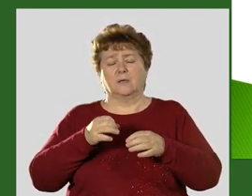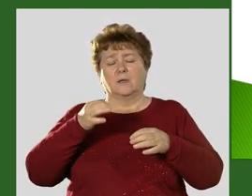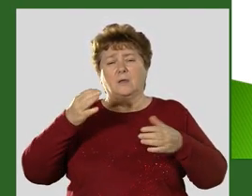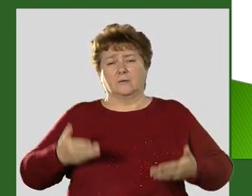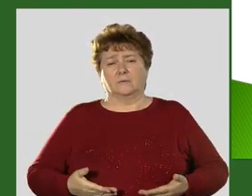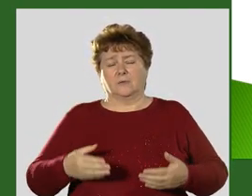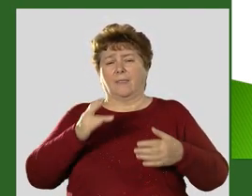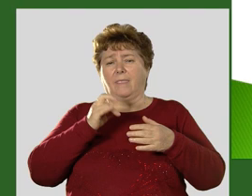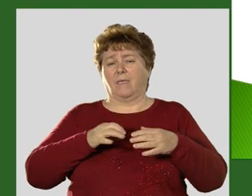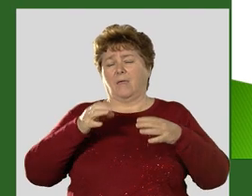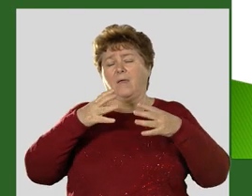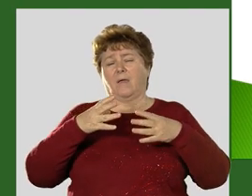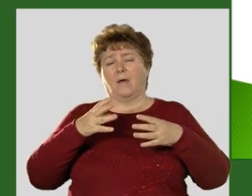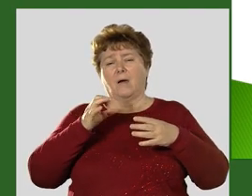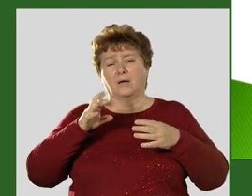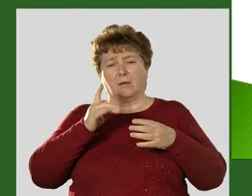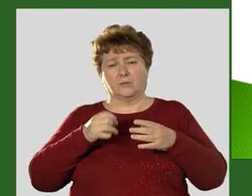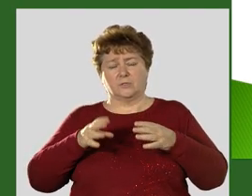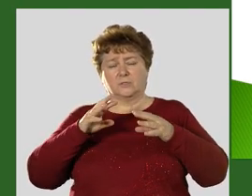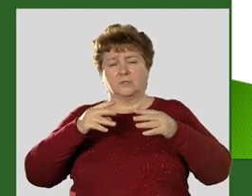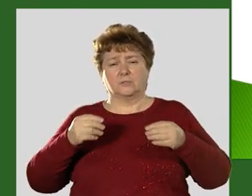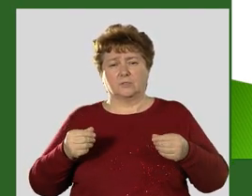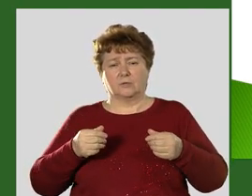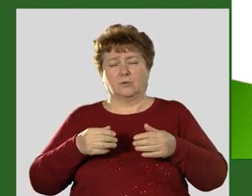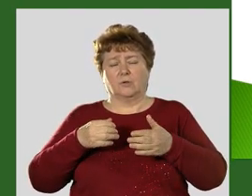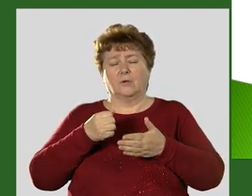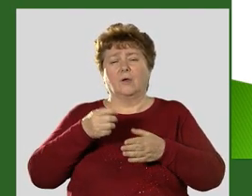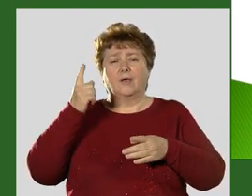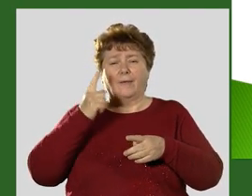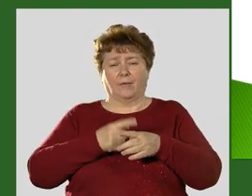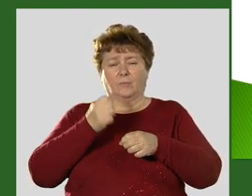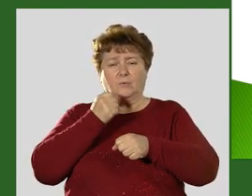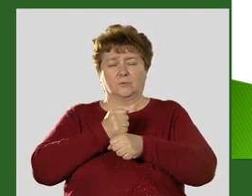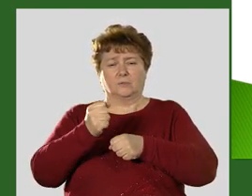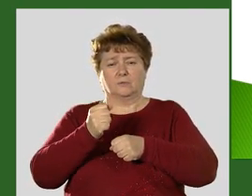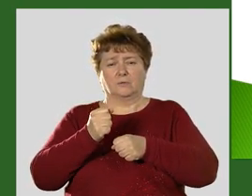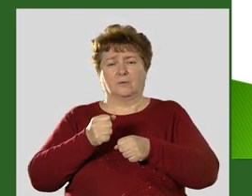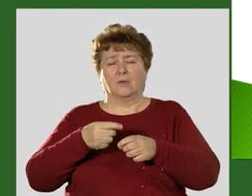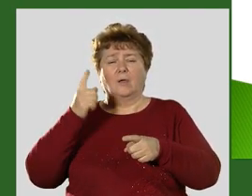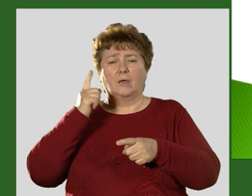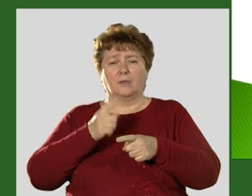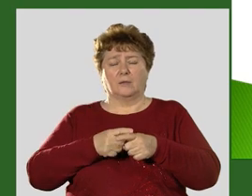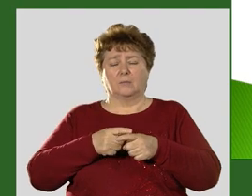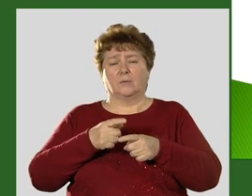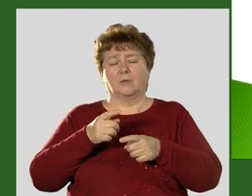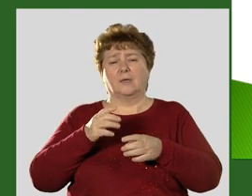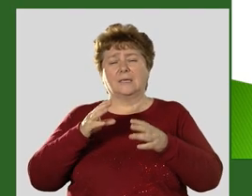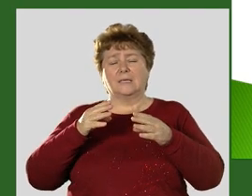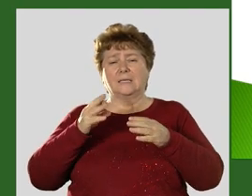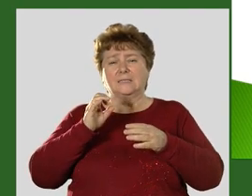и неорганическое сырье создают условия для развития основной химии – химии органического